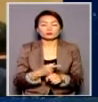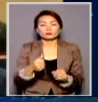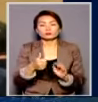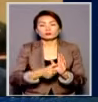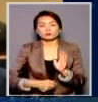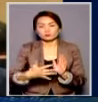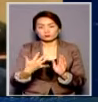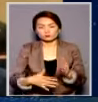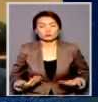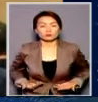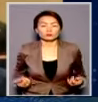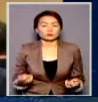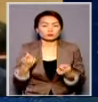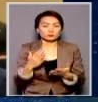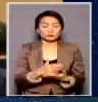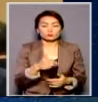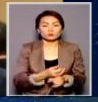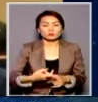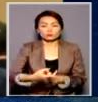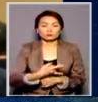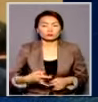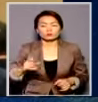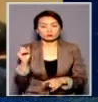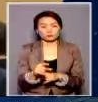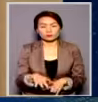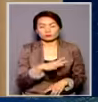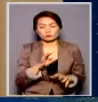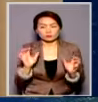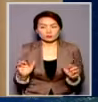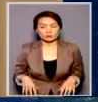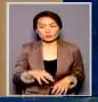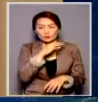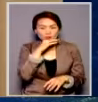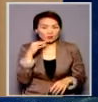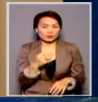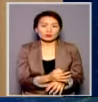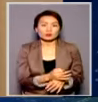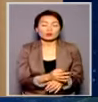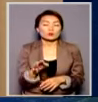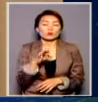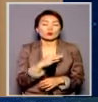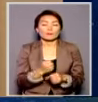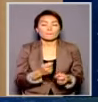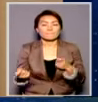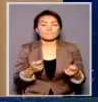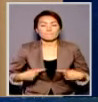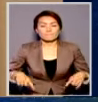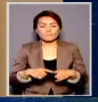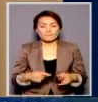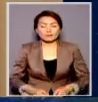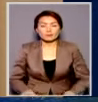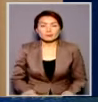1650 животноводством глава региона дал ряд поручений заместителем ответственным за отрасль и руководители